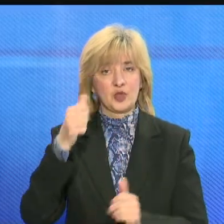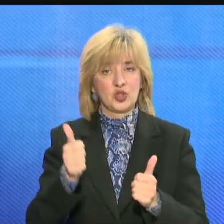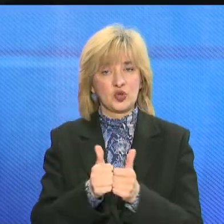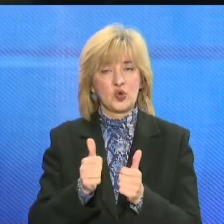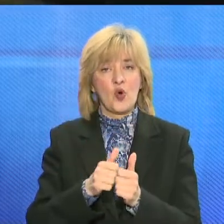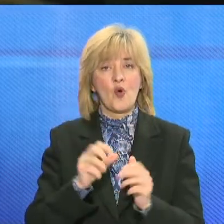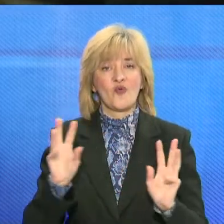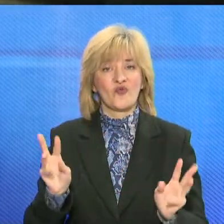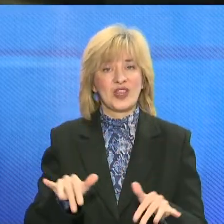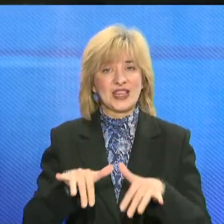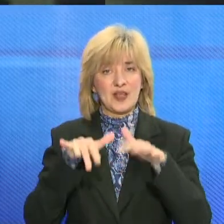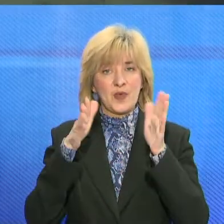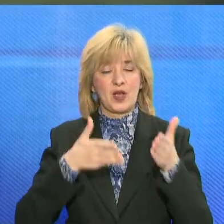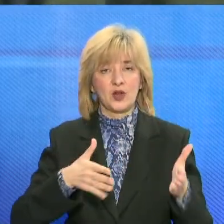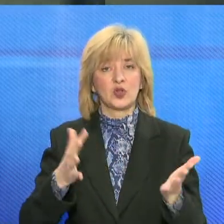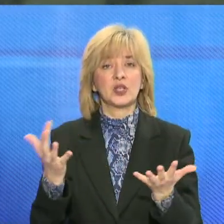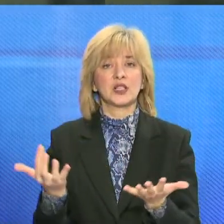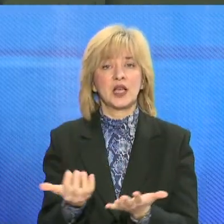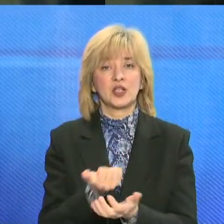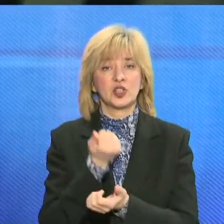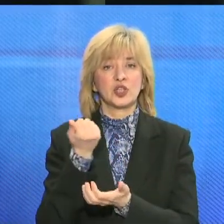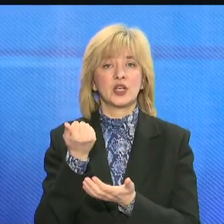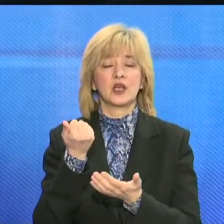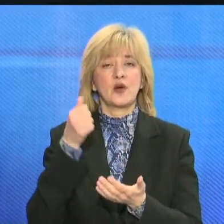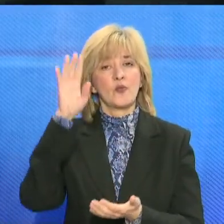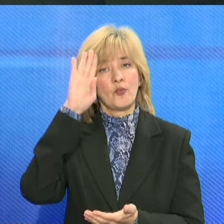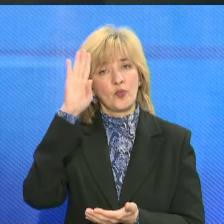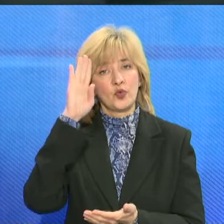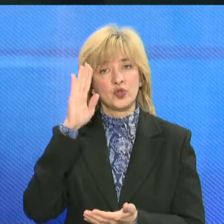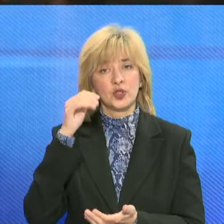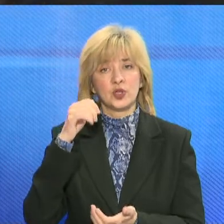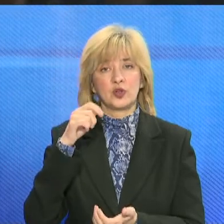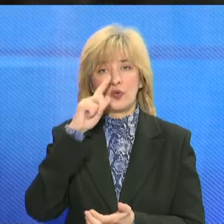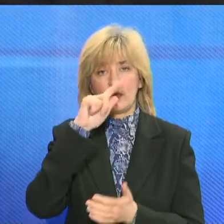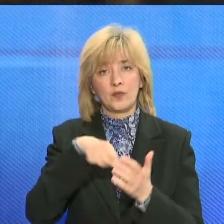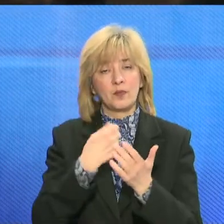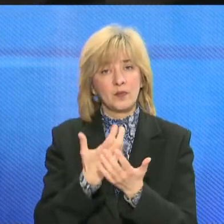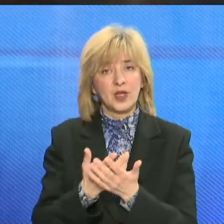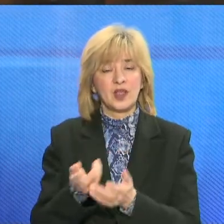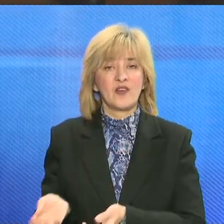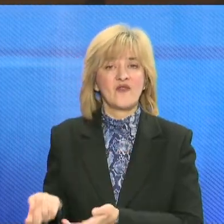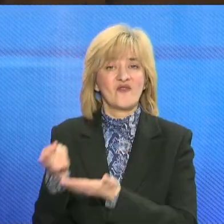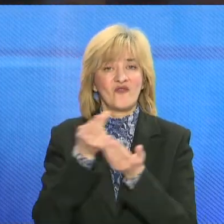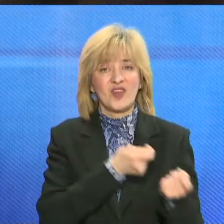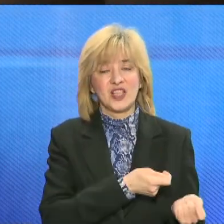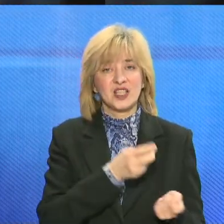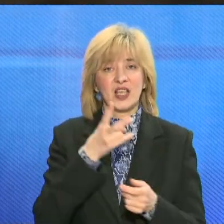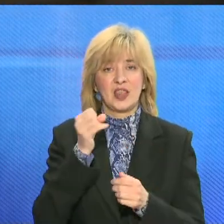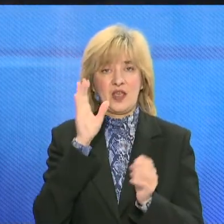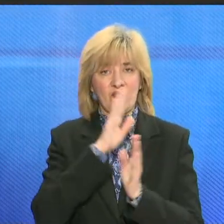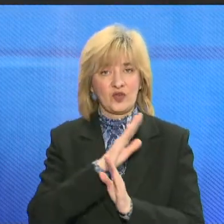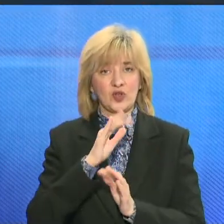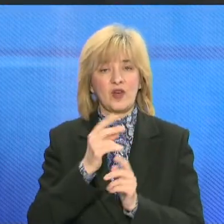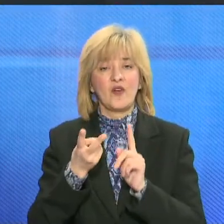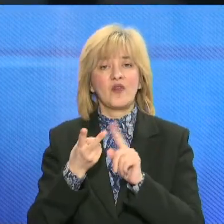задымленным коридоры пожарные знайшли мужчину у непритомном стане и вынесли на свежее поветра. Тем часом у одним из покоев бойцы